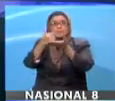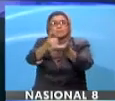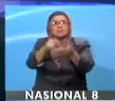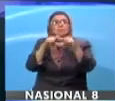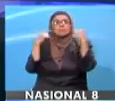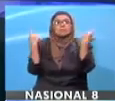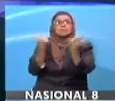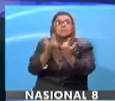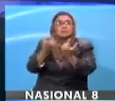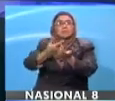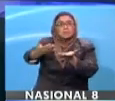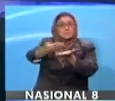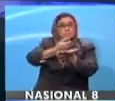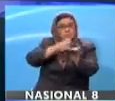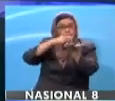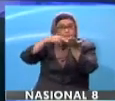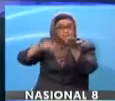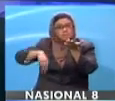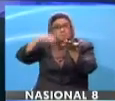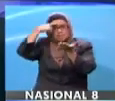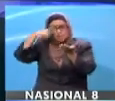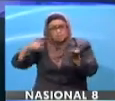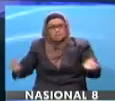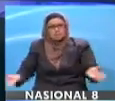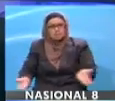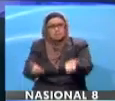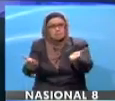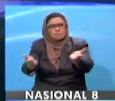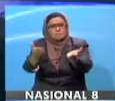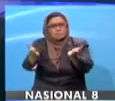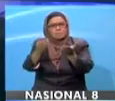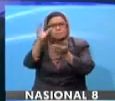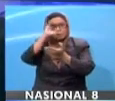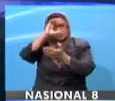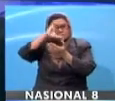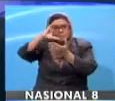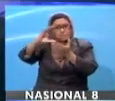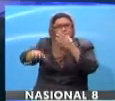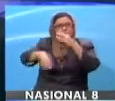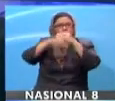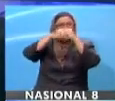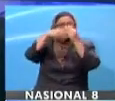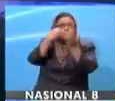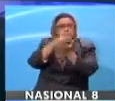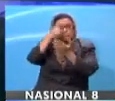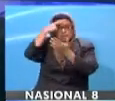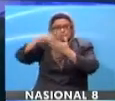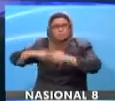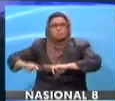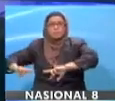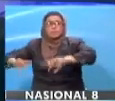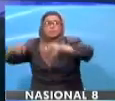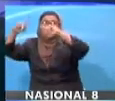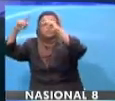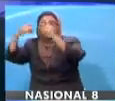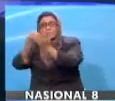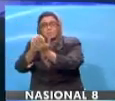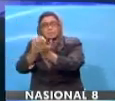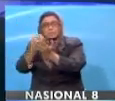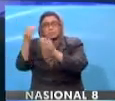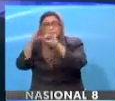berpendapatan rendah ini menjana pendapatan sampingan bagi menaikkan ekonomi keluarga mereka